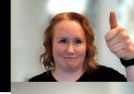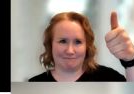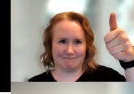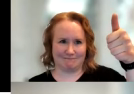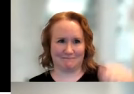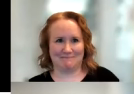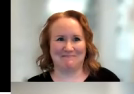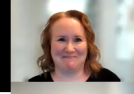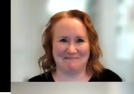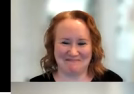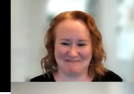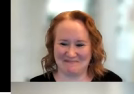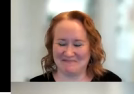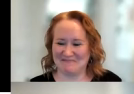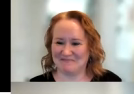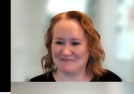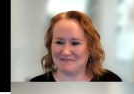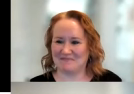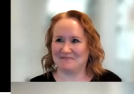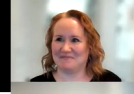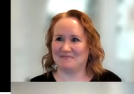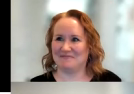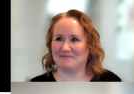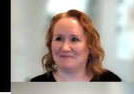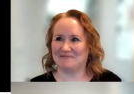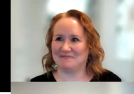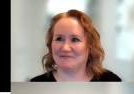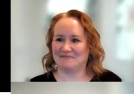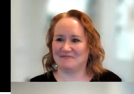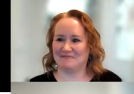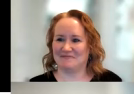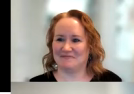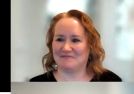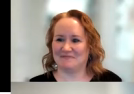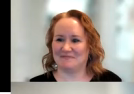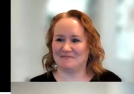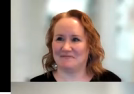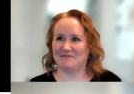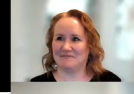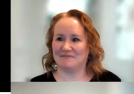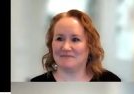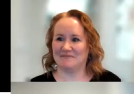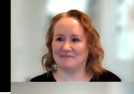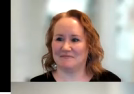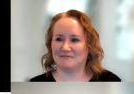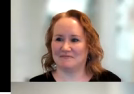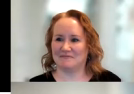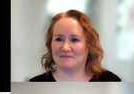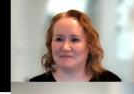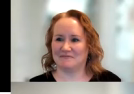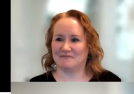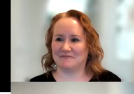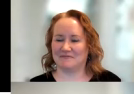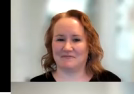skyter inn og stanser oss, så får vi det til på en bra måte, tenker jeg. Skal vi gå til neste slide, Silje?